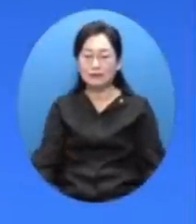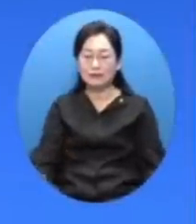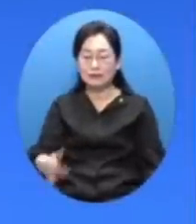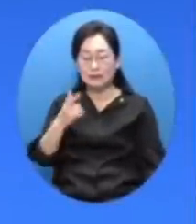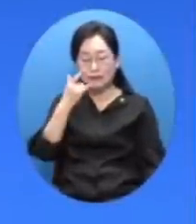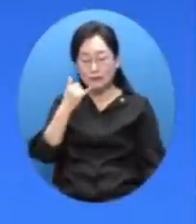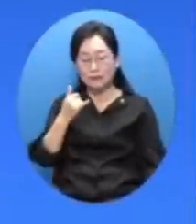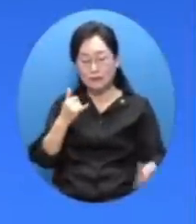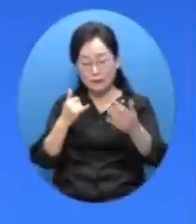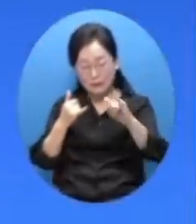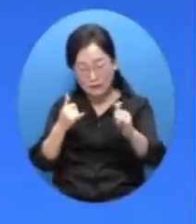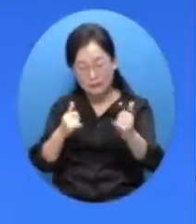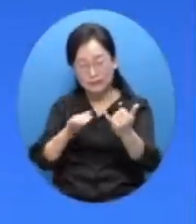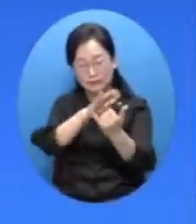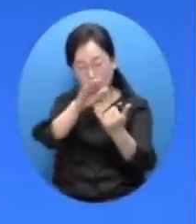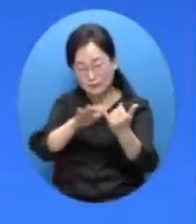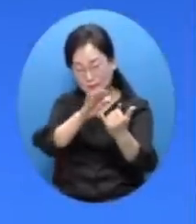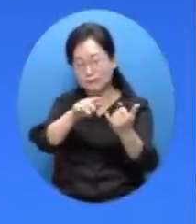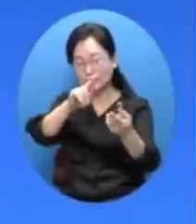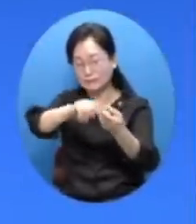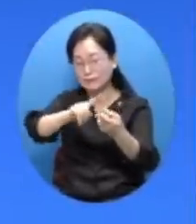부모의 자식 사랑은 변함이 없는 것입니다.